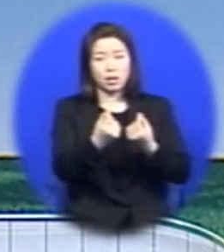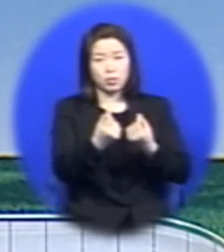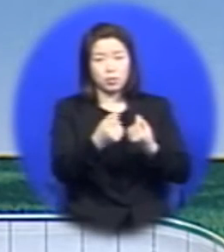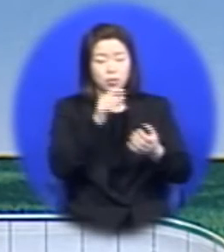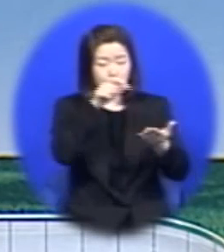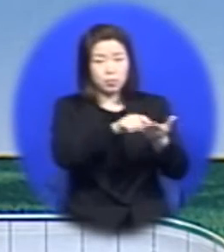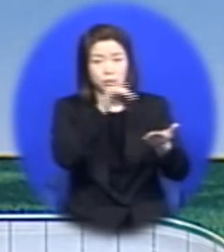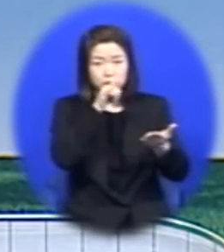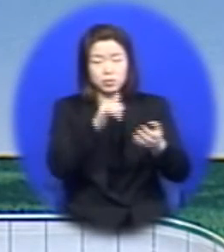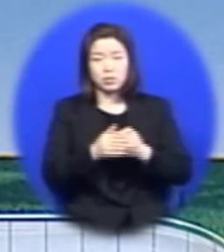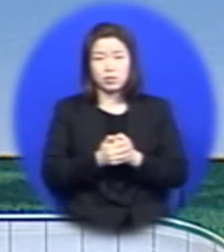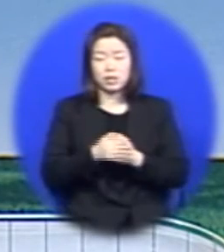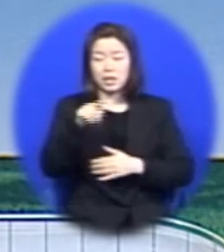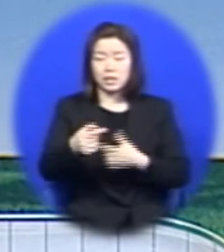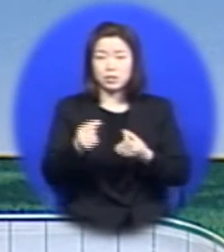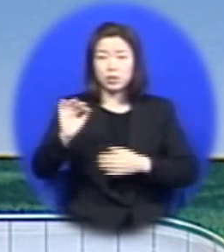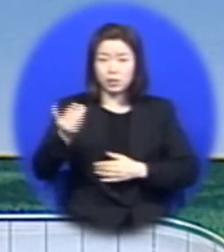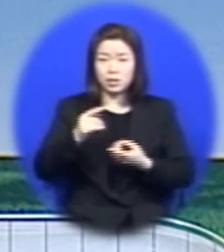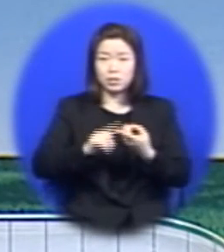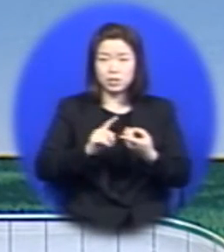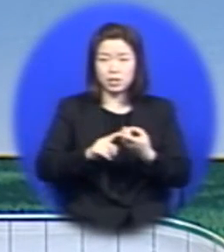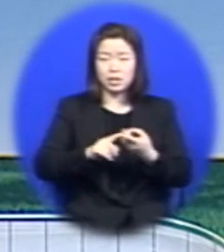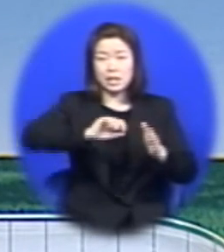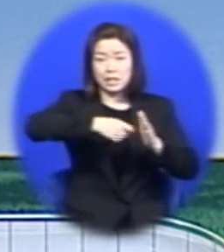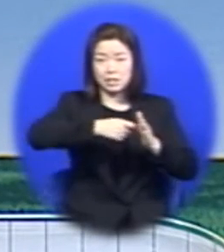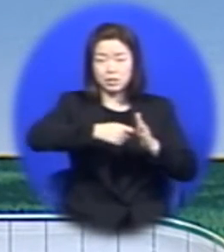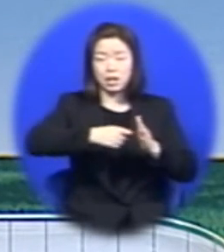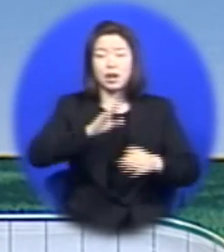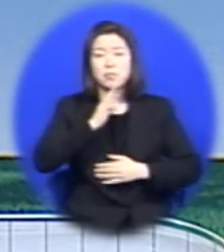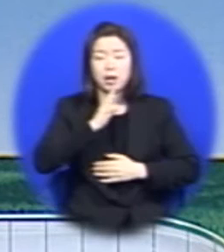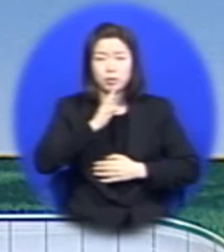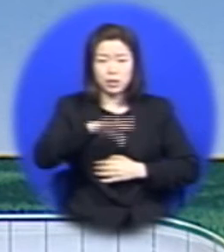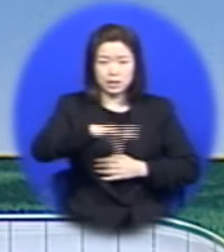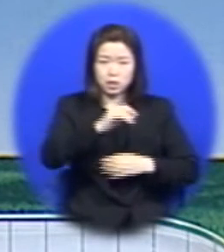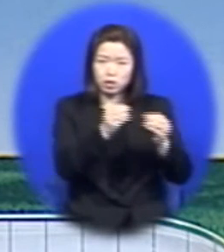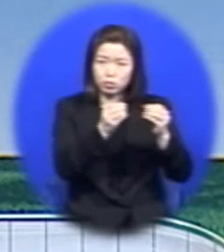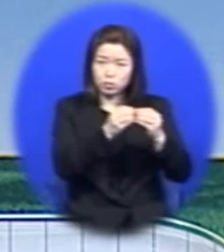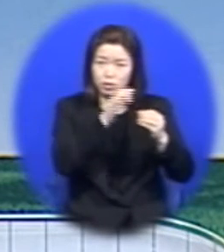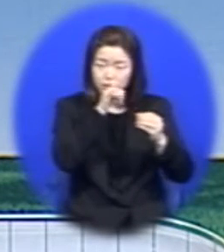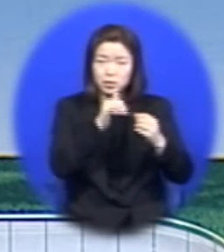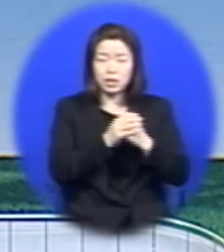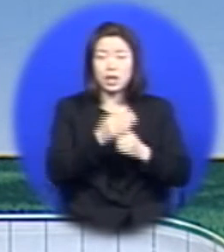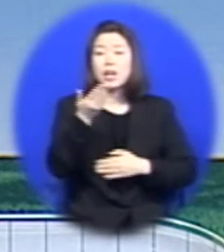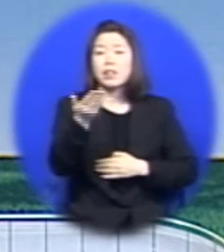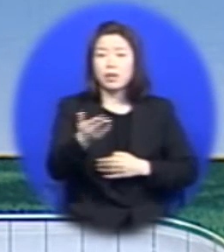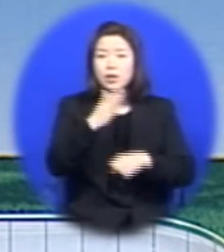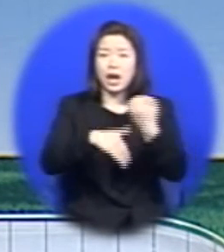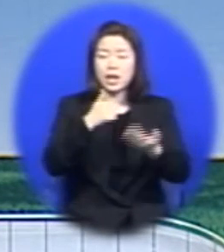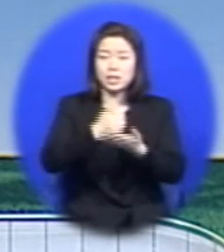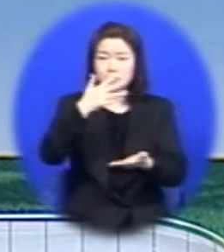그런데 이렇게 되어지는 것에 열쇠가 바로 그 첫 구절입니다. 너희 하나님